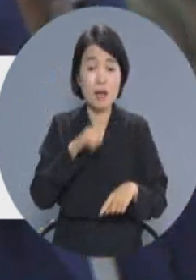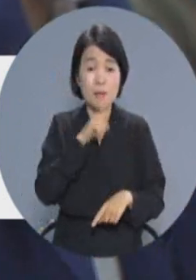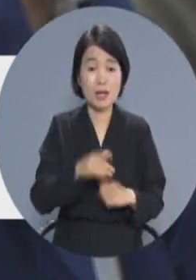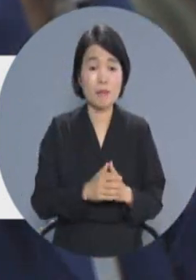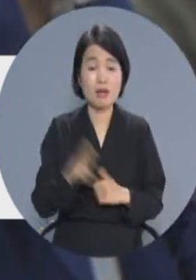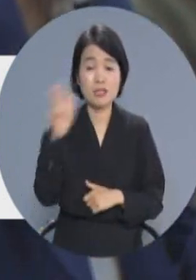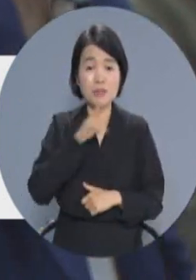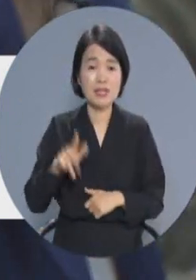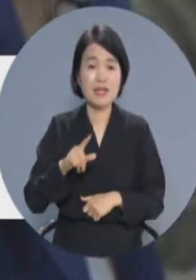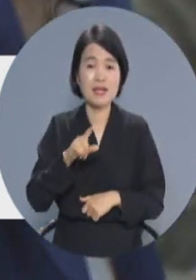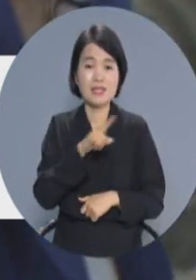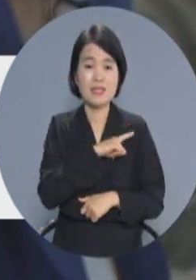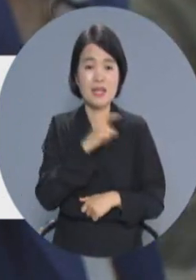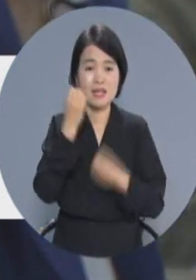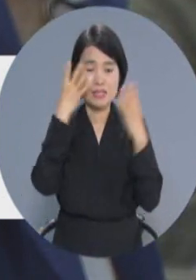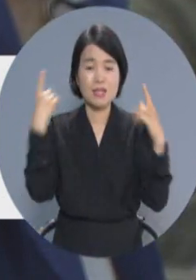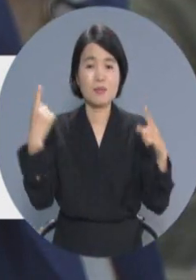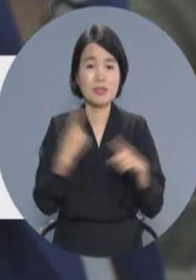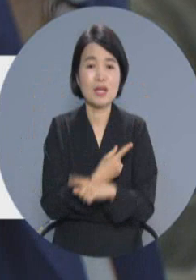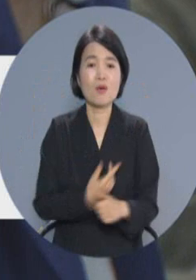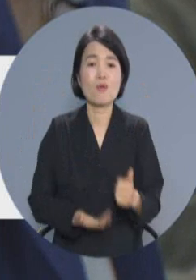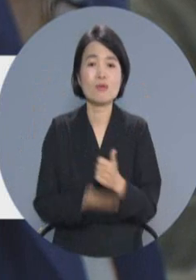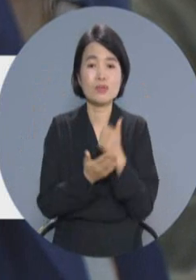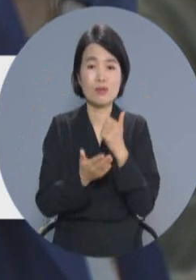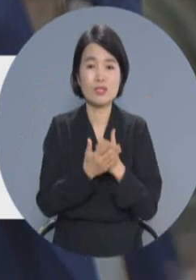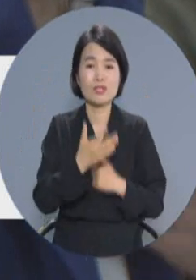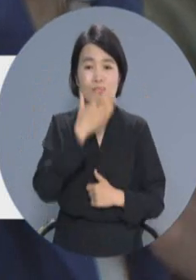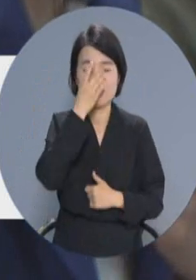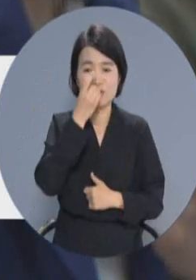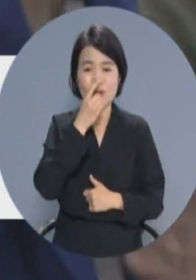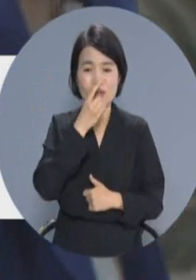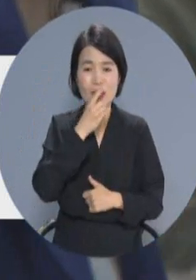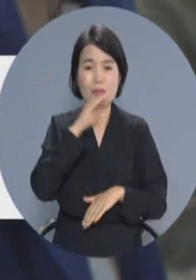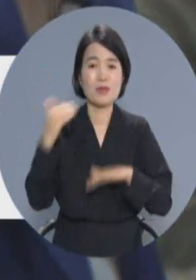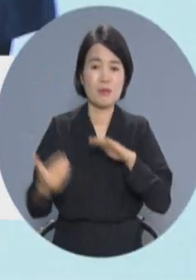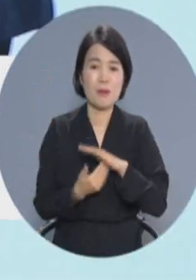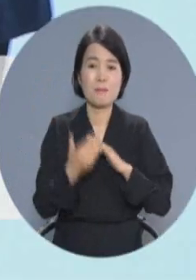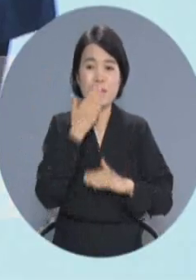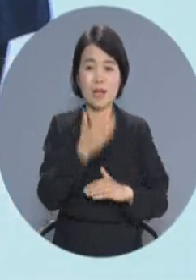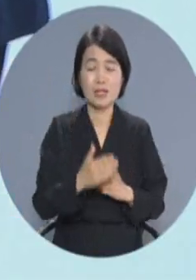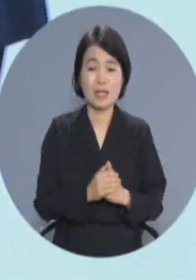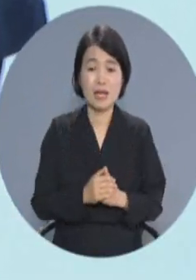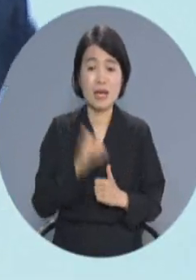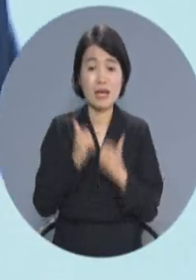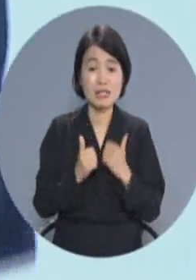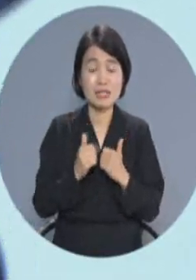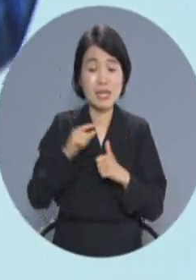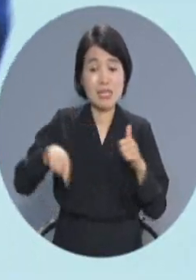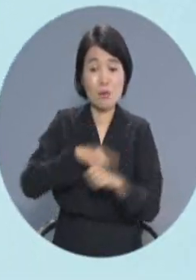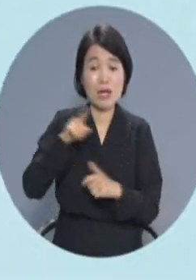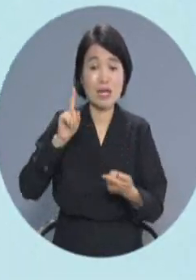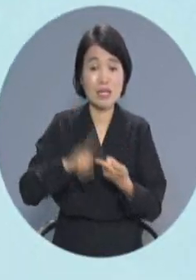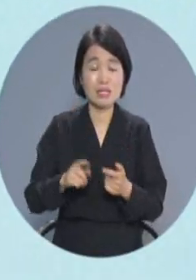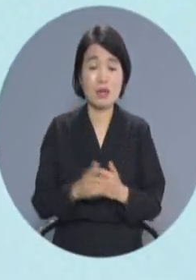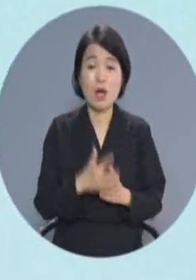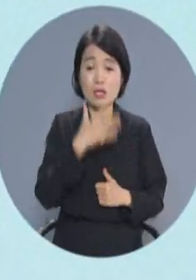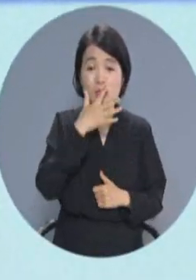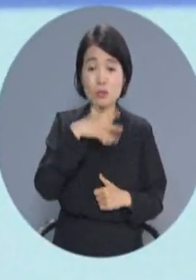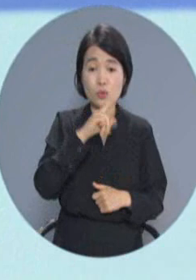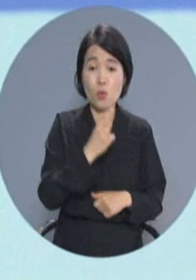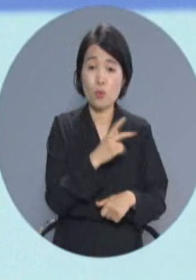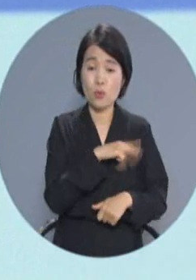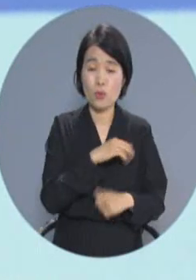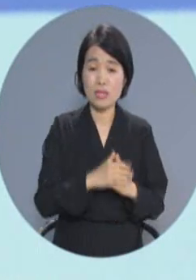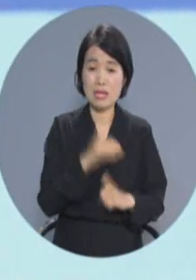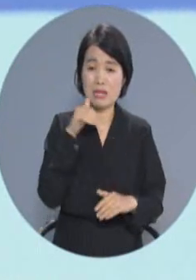의하면은 전국에서 가장 혁신적인 공천을 순천이 했다. 갈등의 배경을 놓고도 서 의원은